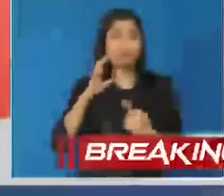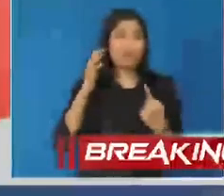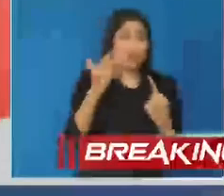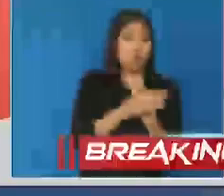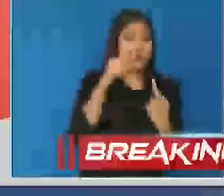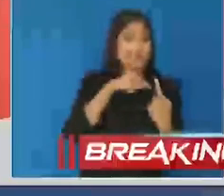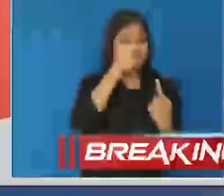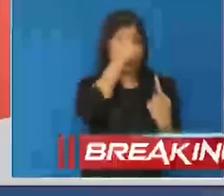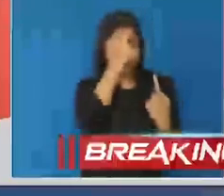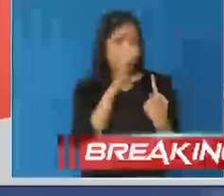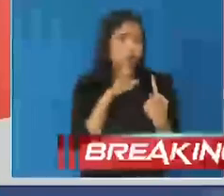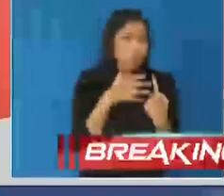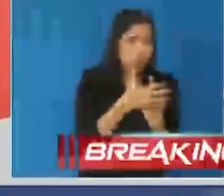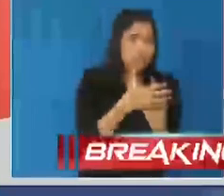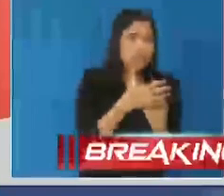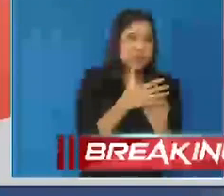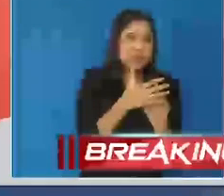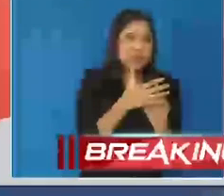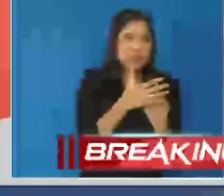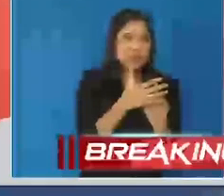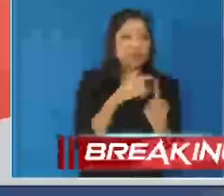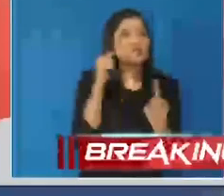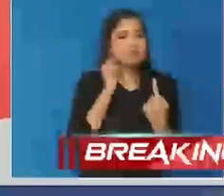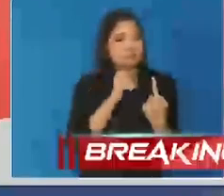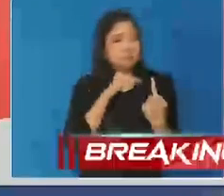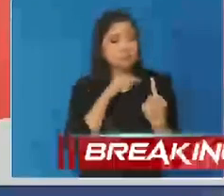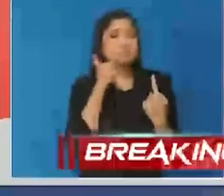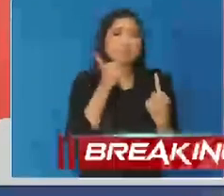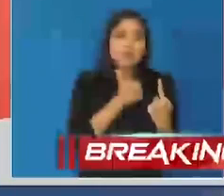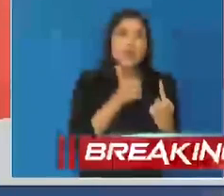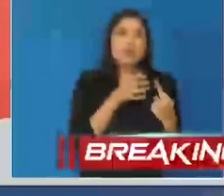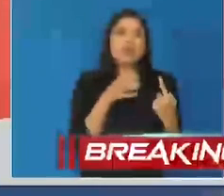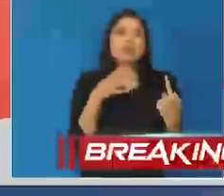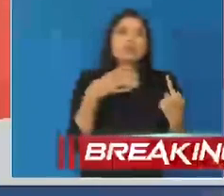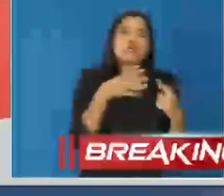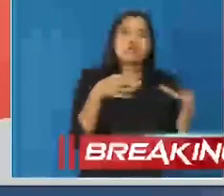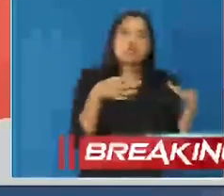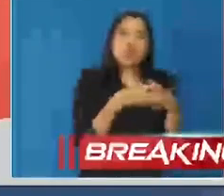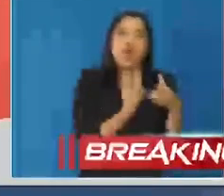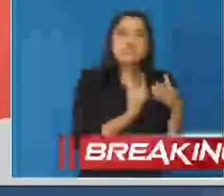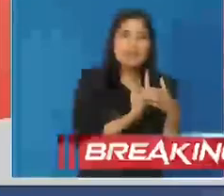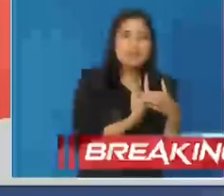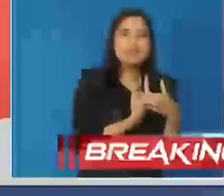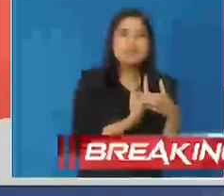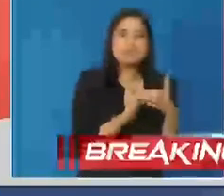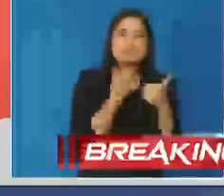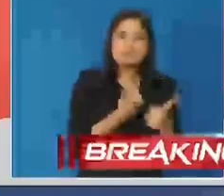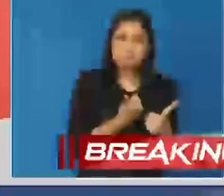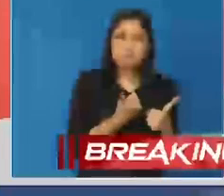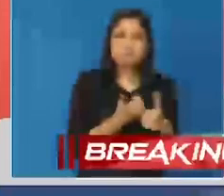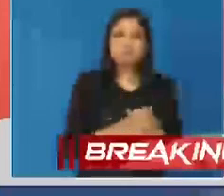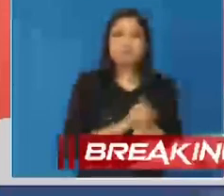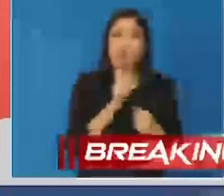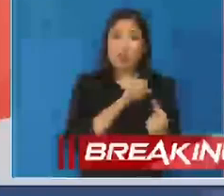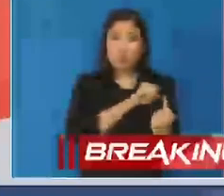sakit Ayo kita lindungi yang sakit agar dia bisa melakukan isolasi diri dengan baik agar dia